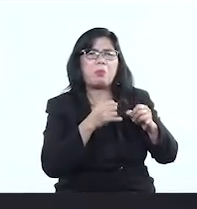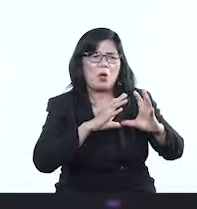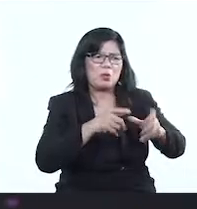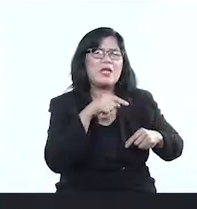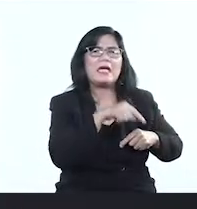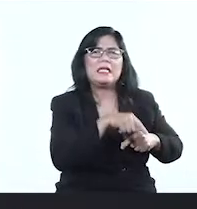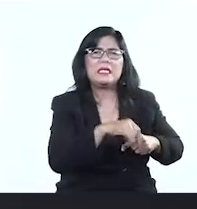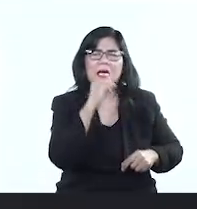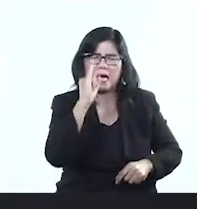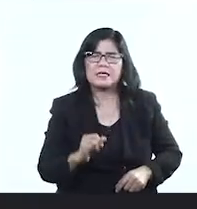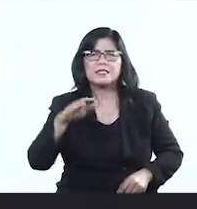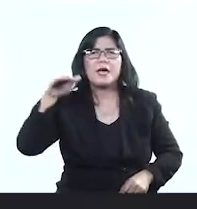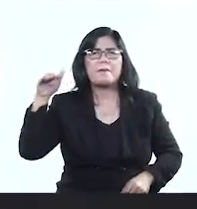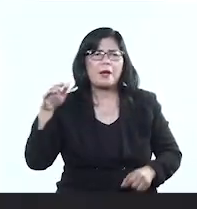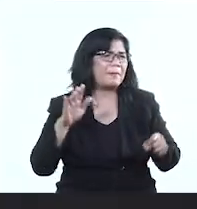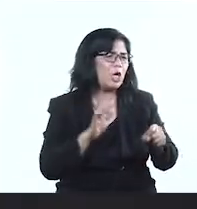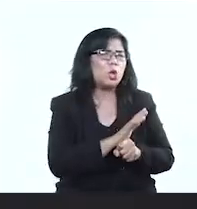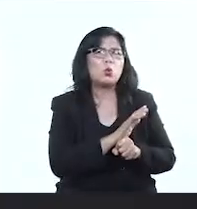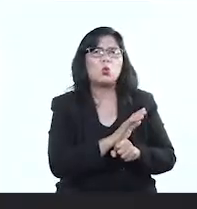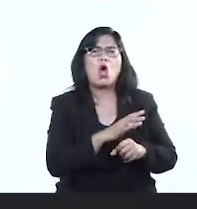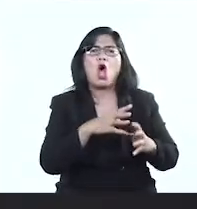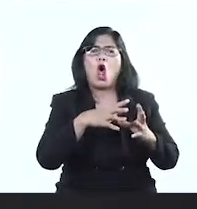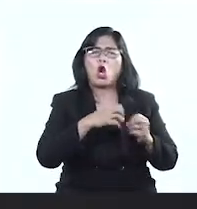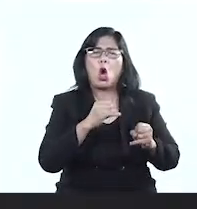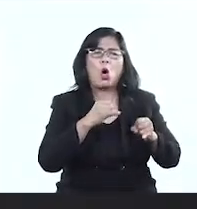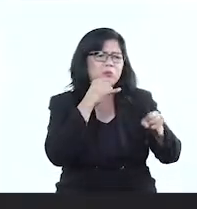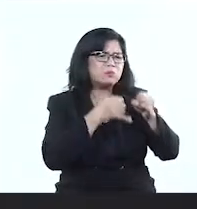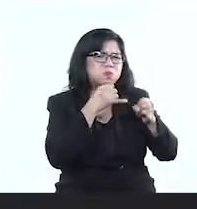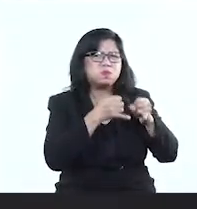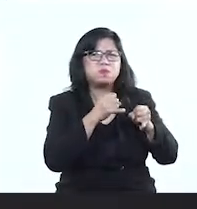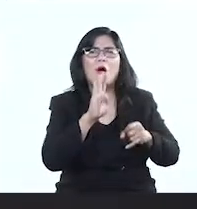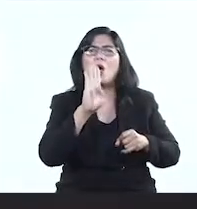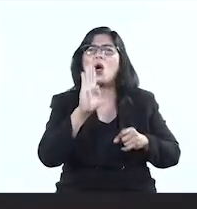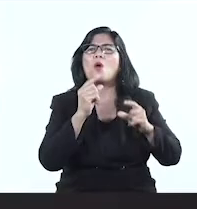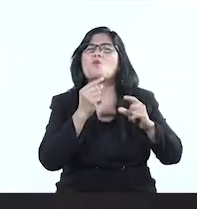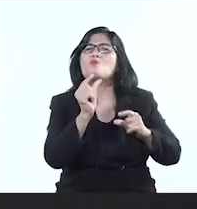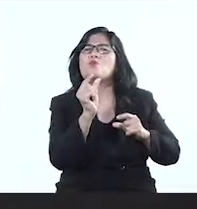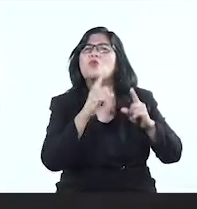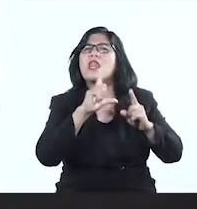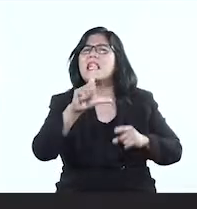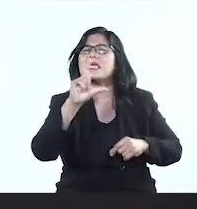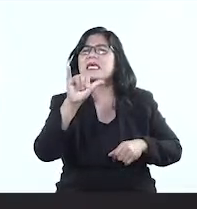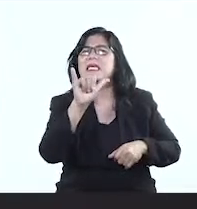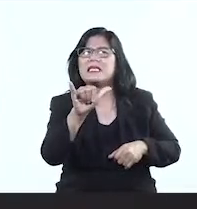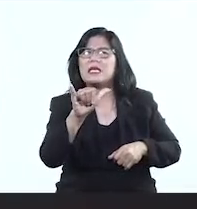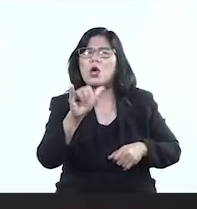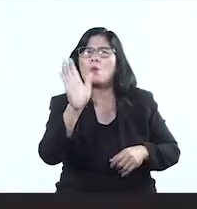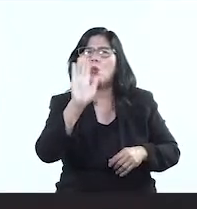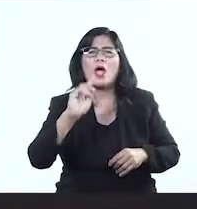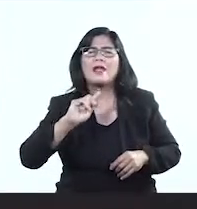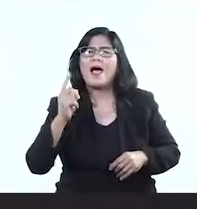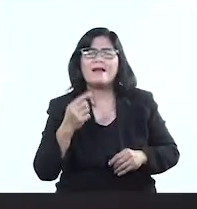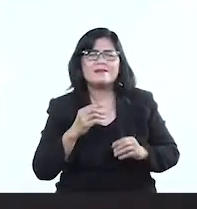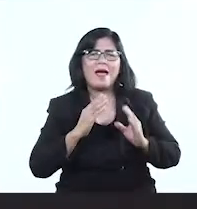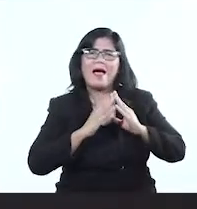di akhir zaman ini sedang penuh dengan roh kritik dan roh bully dan bukan hanya melanda gereja bukan